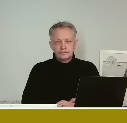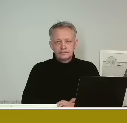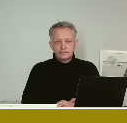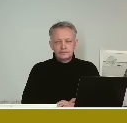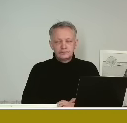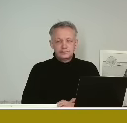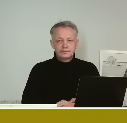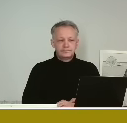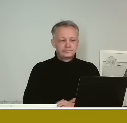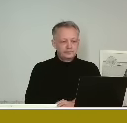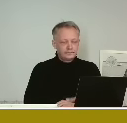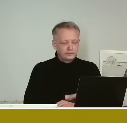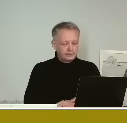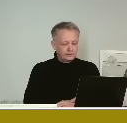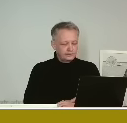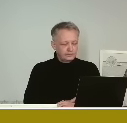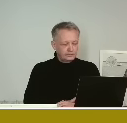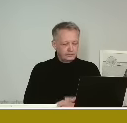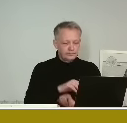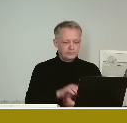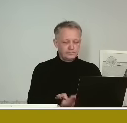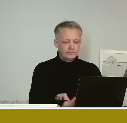реагировать Западу на эти новости?